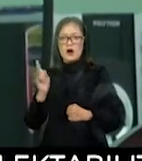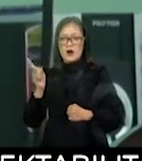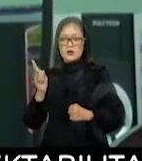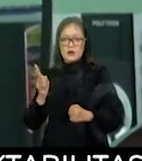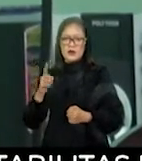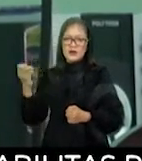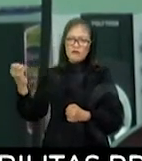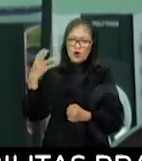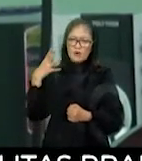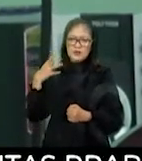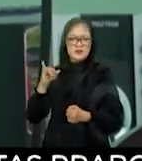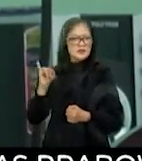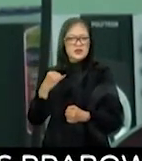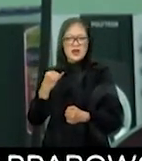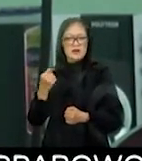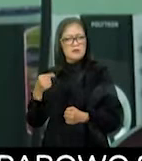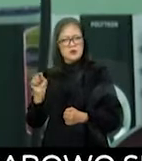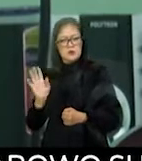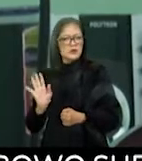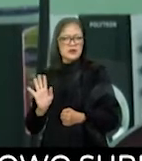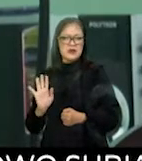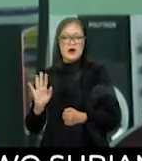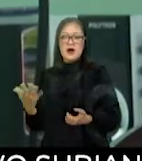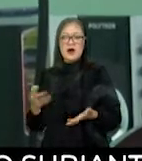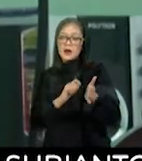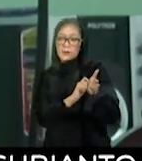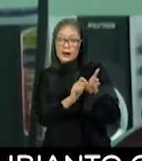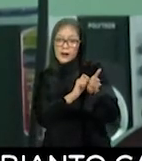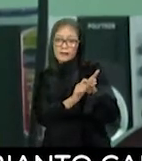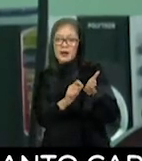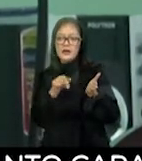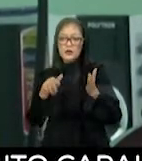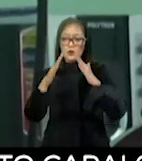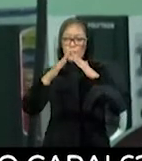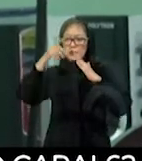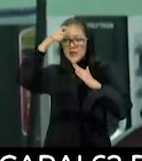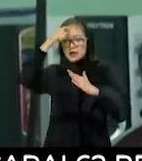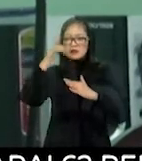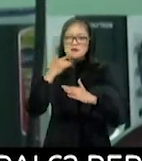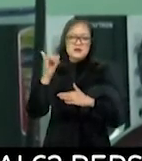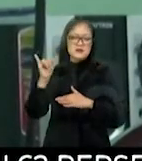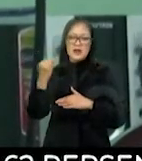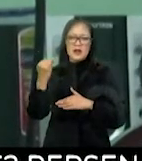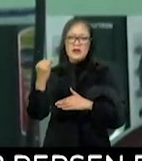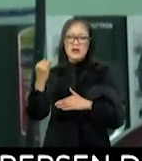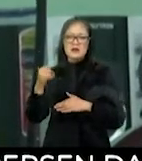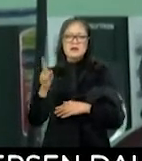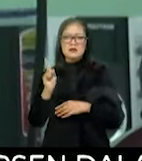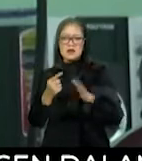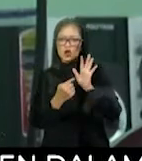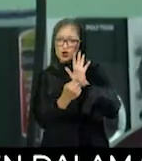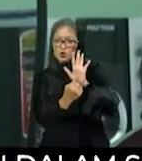Hai berbahan kaos kakinya hampir kami hujan hai mencekliskan tuh